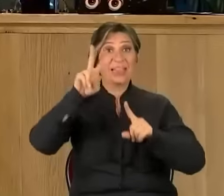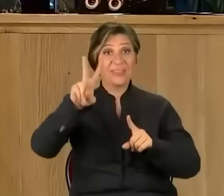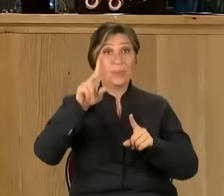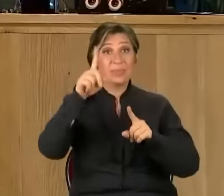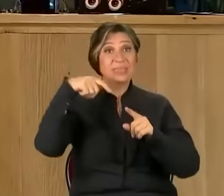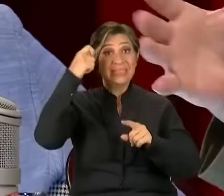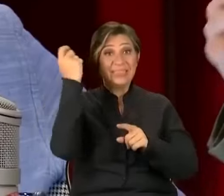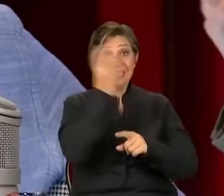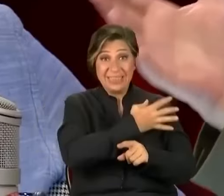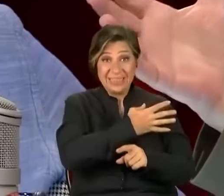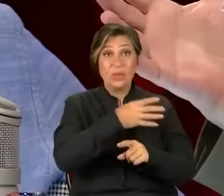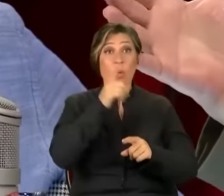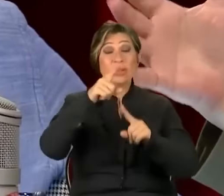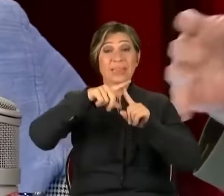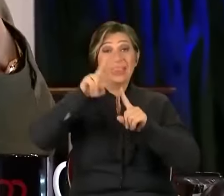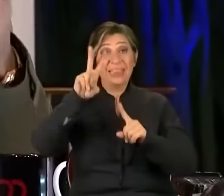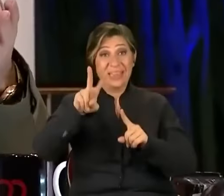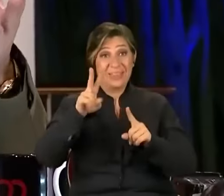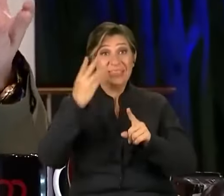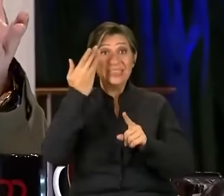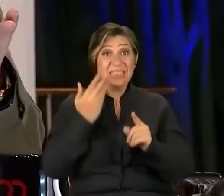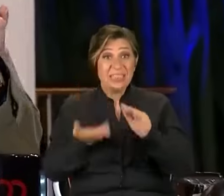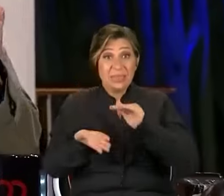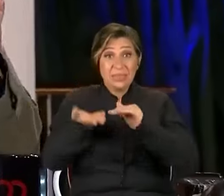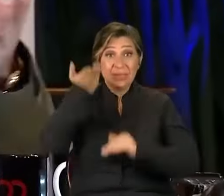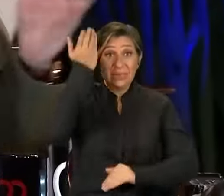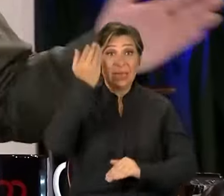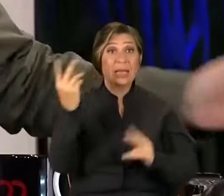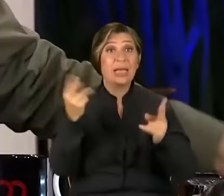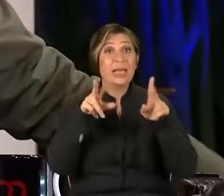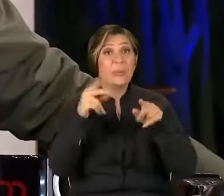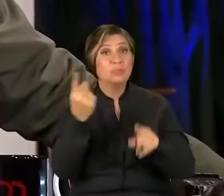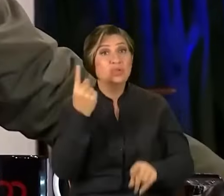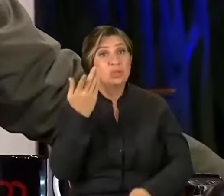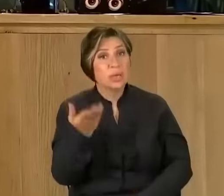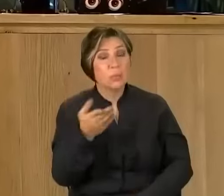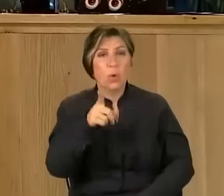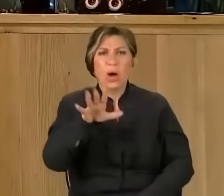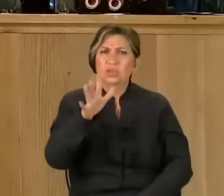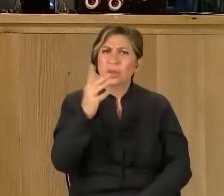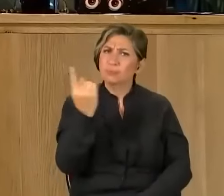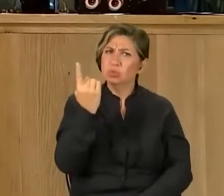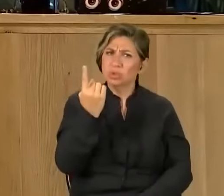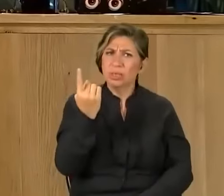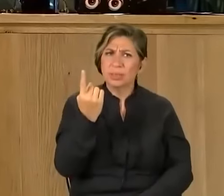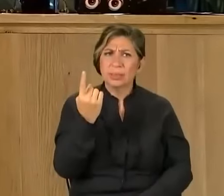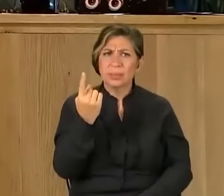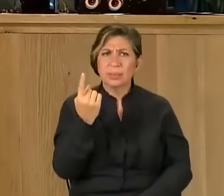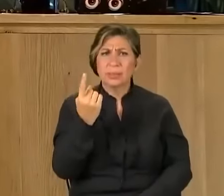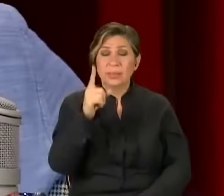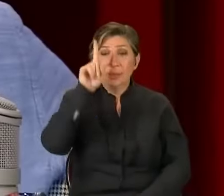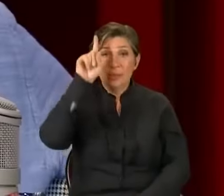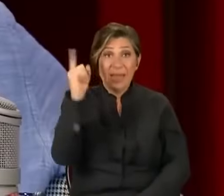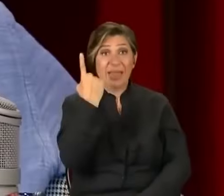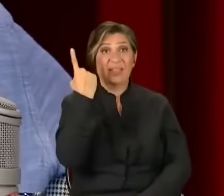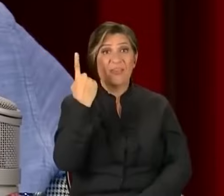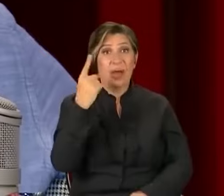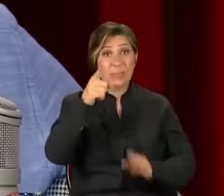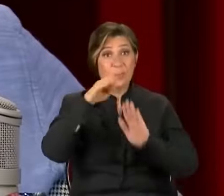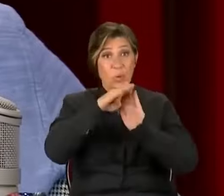bir dizisinin o televizyonun seyircisini arttırması gibi bir efekti var aslında. Ya bu çok acayip bir şey. Yani ilk defa